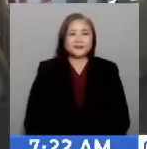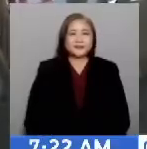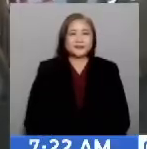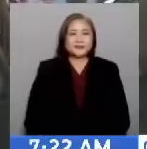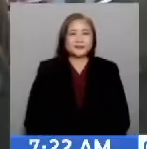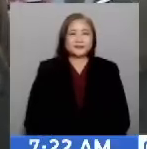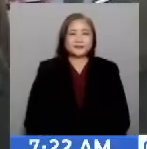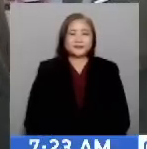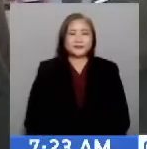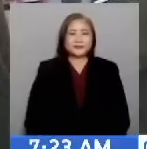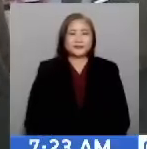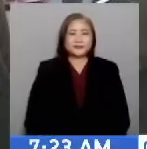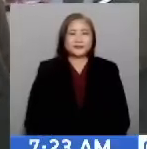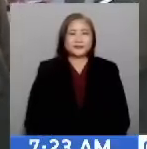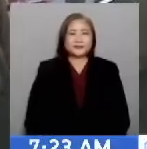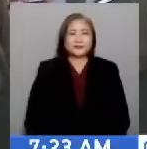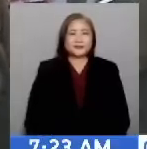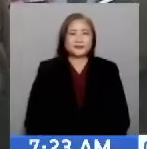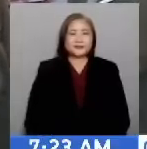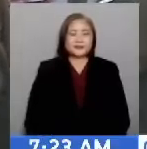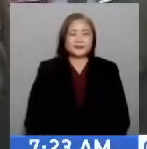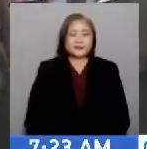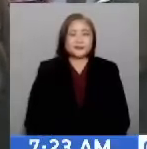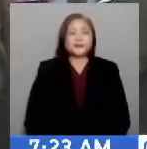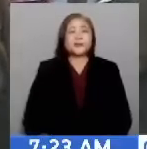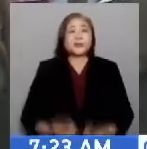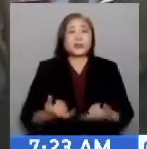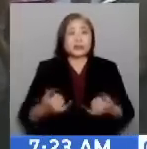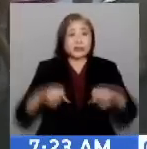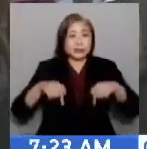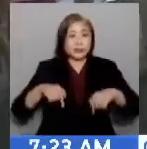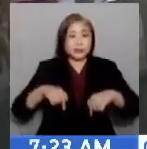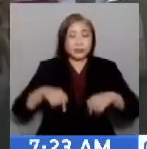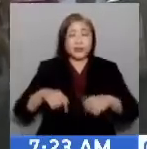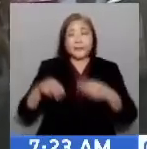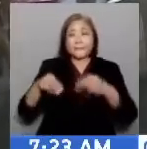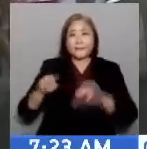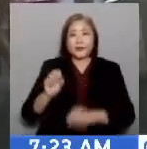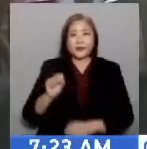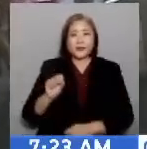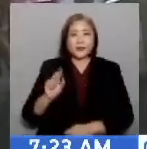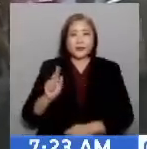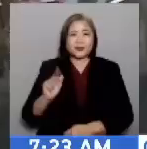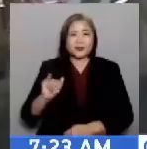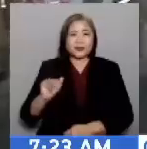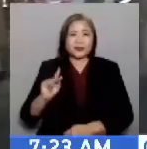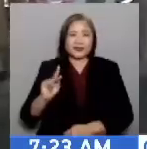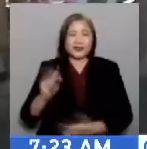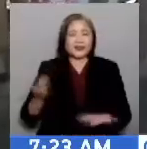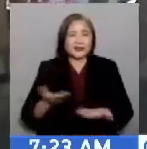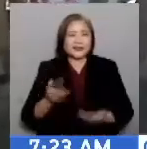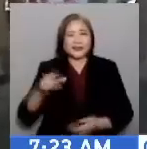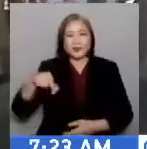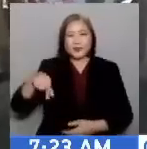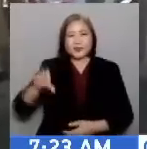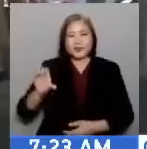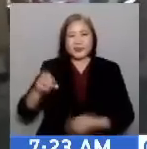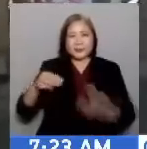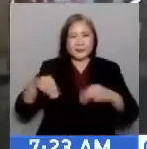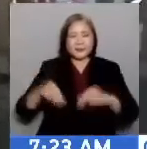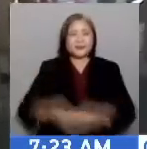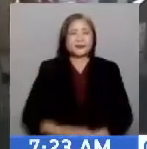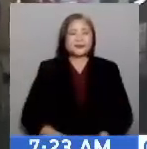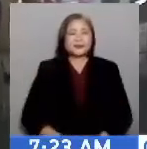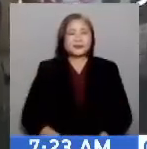Good morning, Maris. At nandito pa rin tayo sa Suki Market, sa Dapitan Street sa Quezon City. At kung kanina ay nagbigay tayo ng